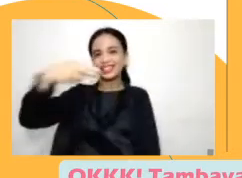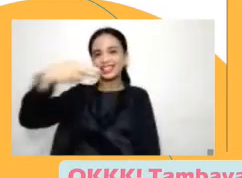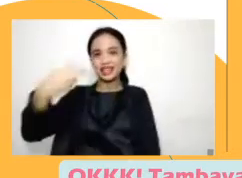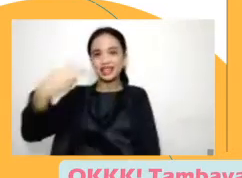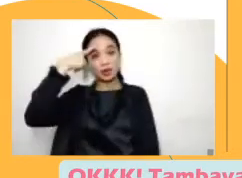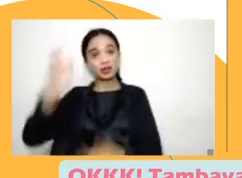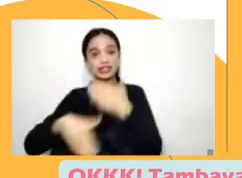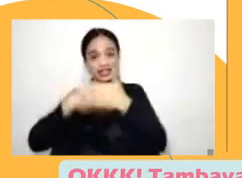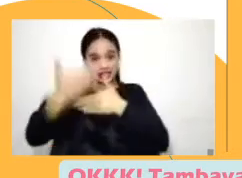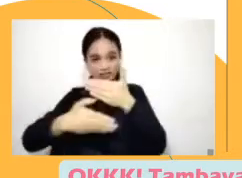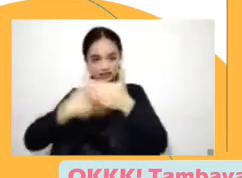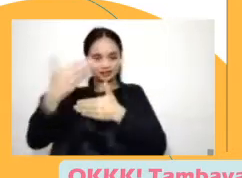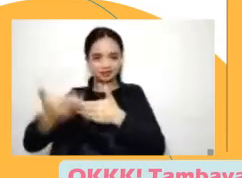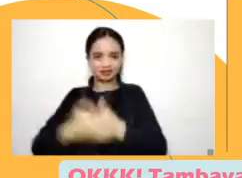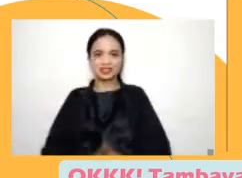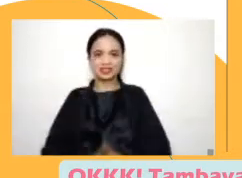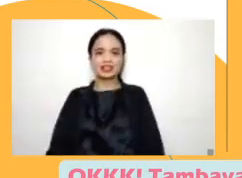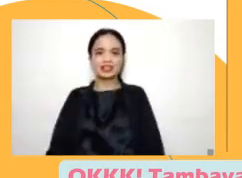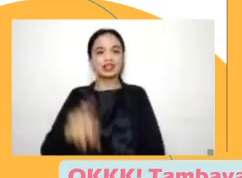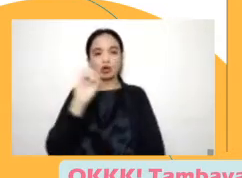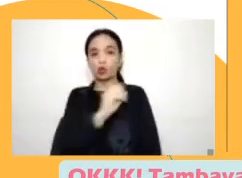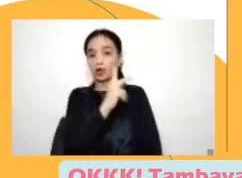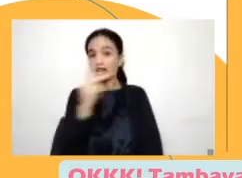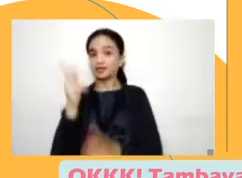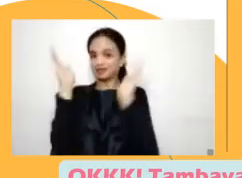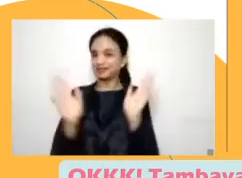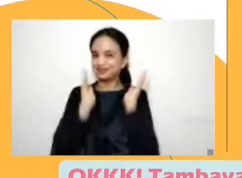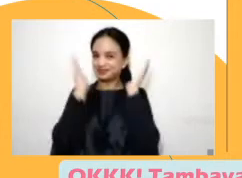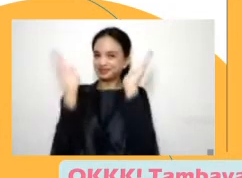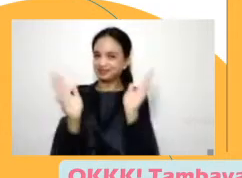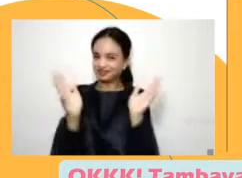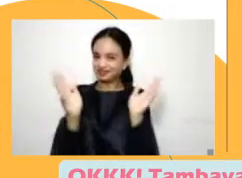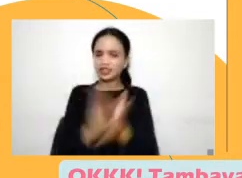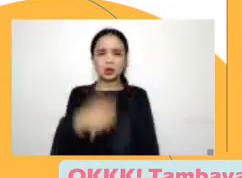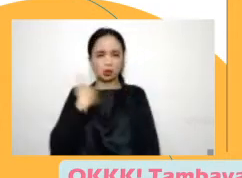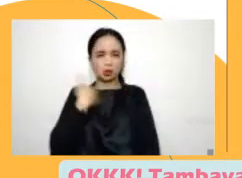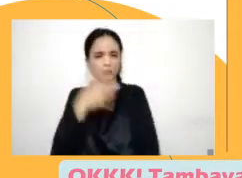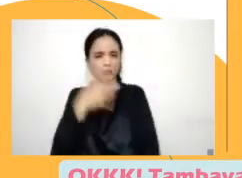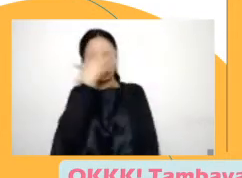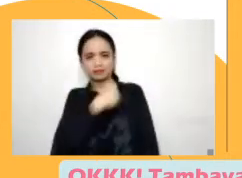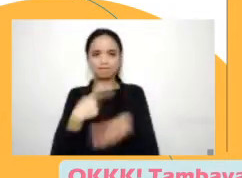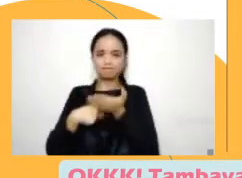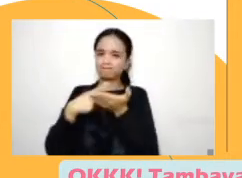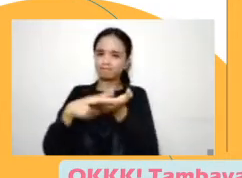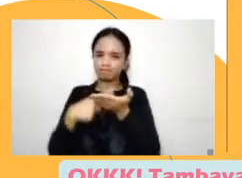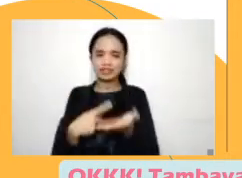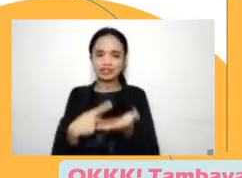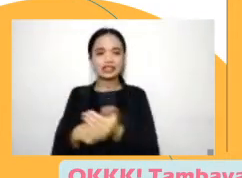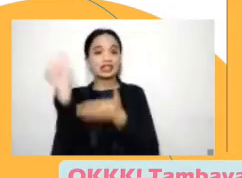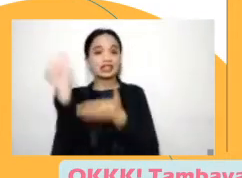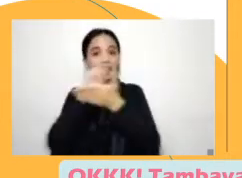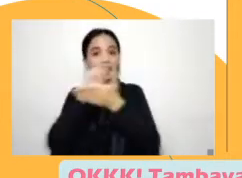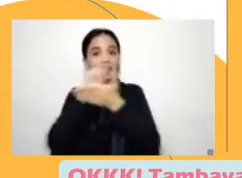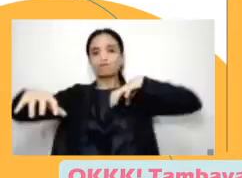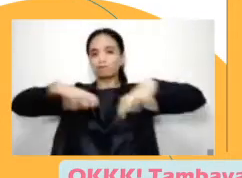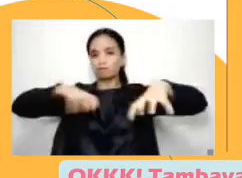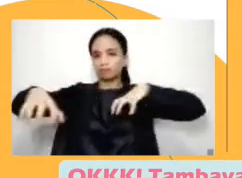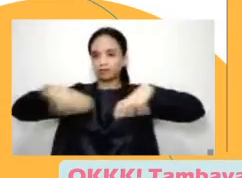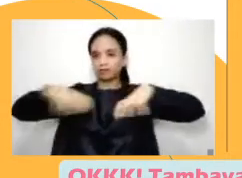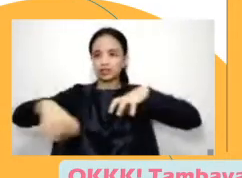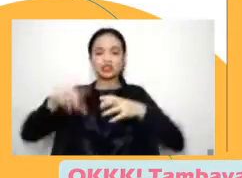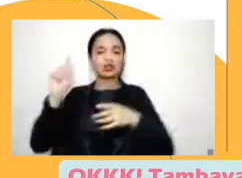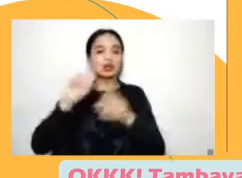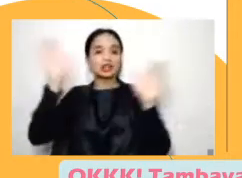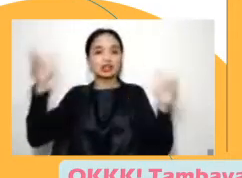pang episodes ng OKKK Tambayan. Naging maganda yung usapan natin ngayon at yung art-based activity natin na i-introduce